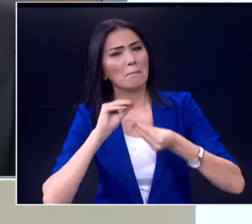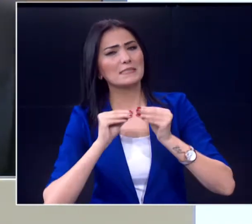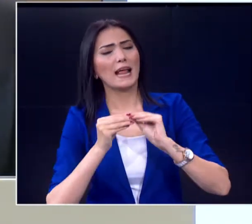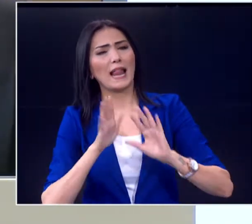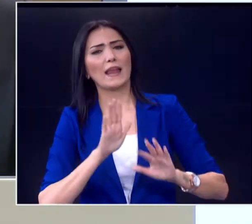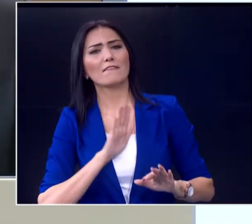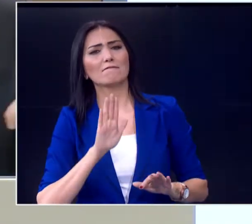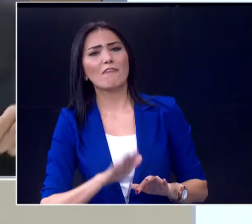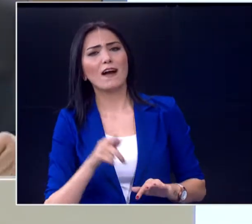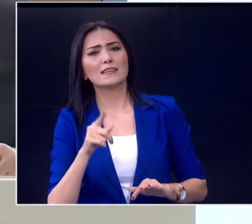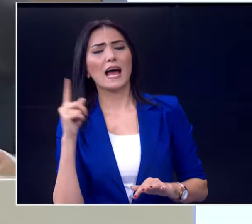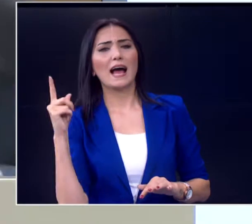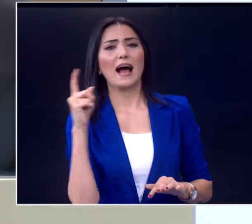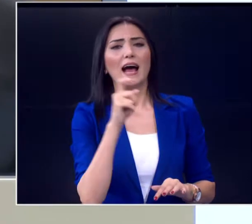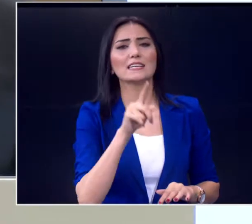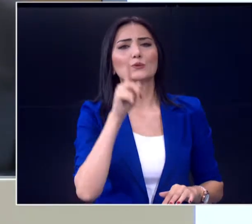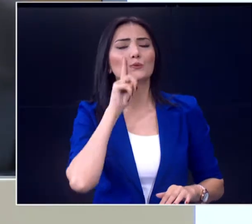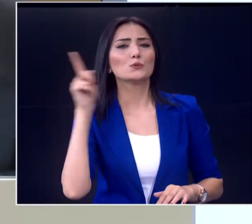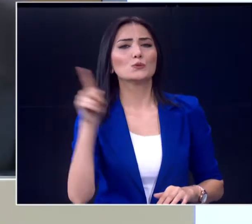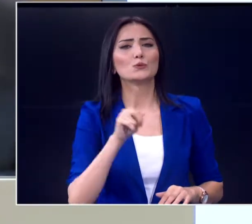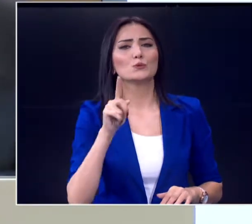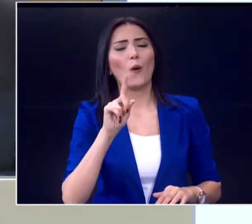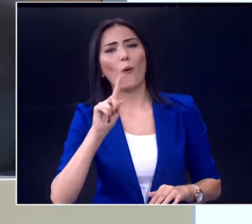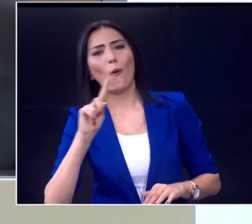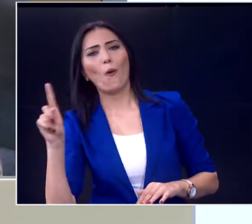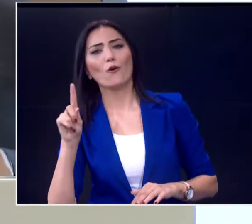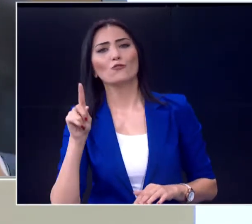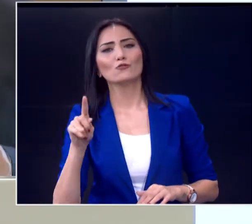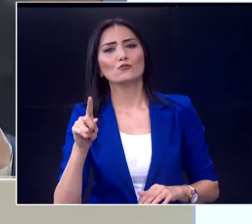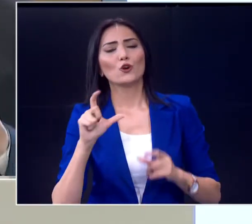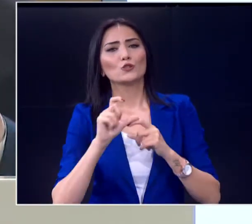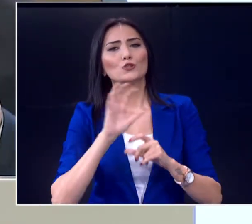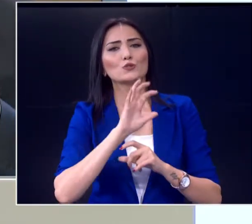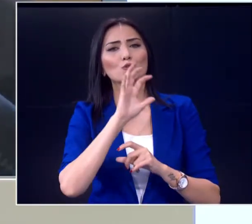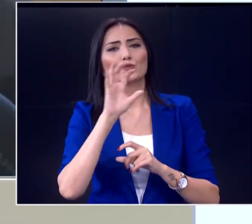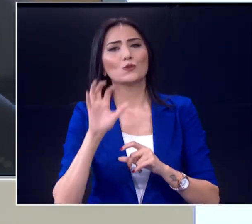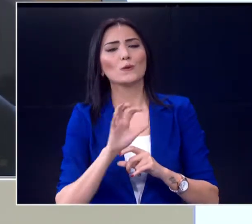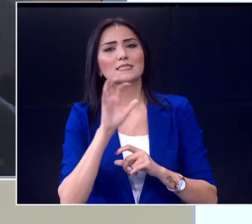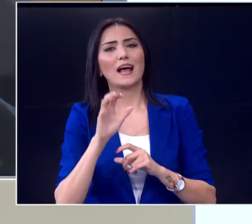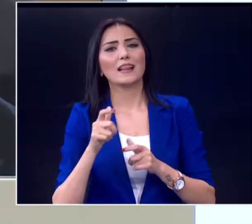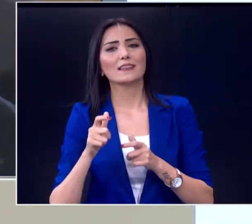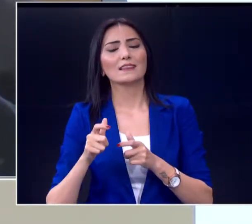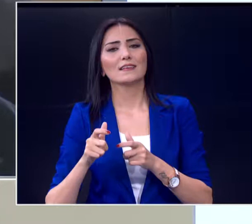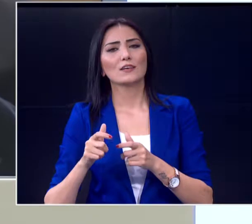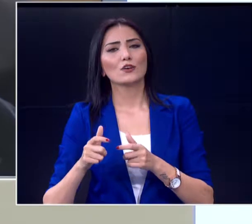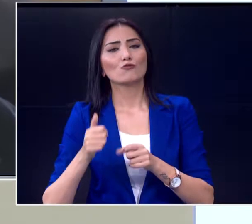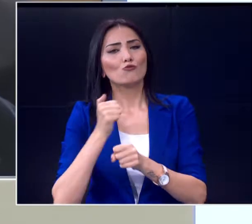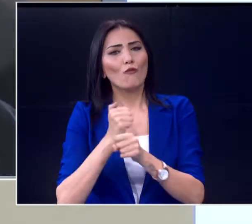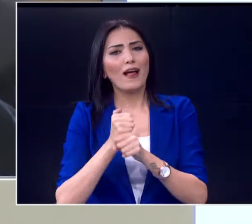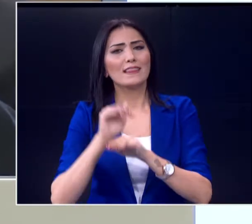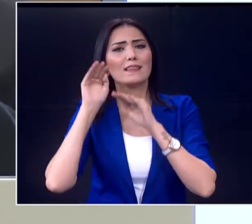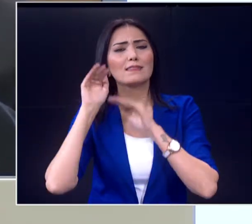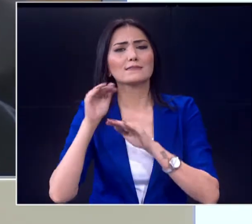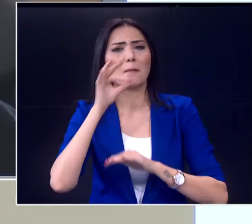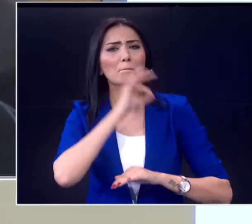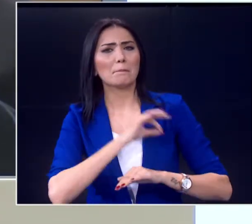vardı. Aylıklarından %10'luk sosyal güvenlik destek primi